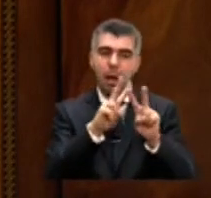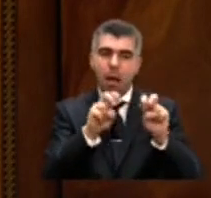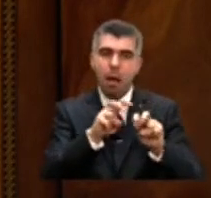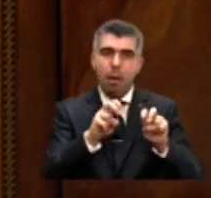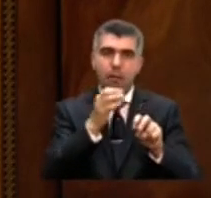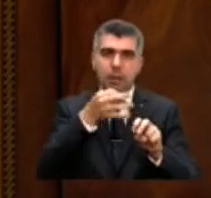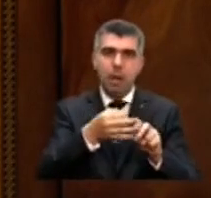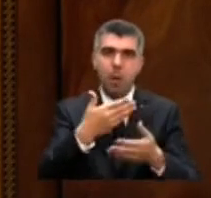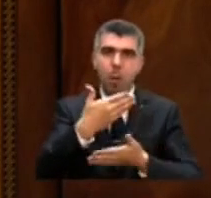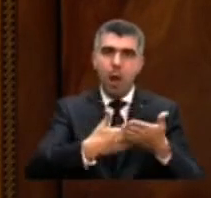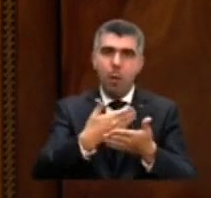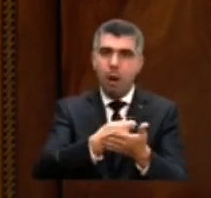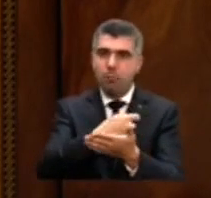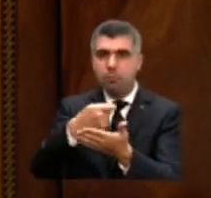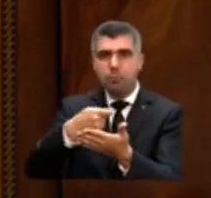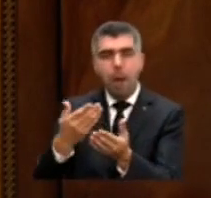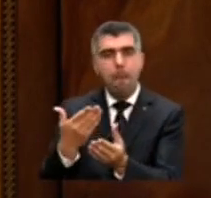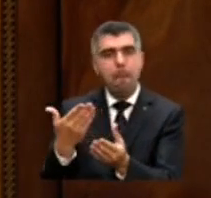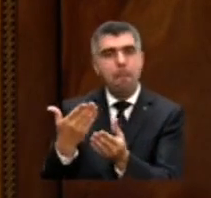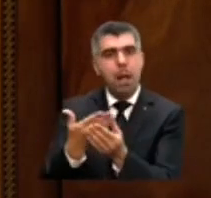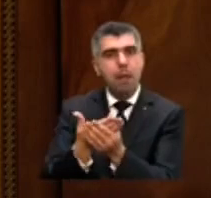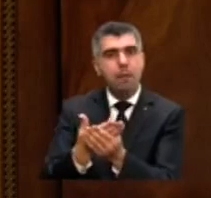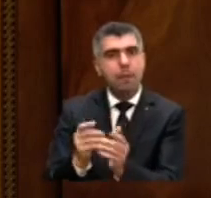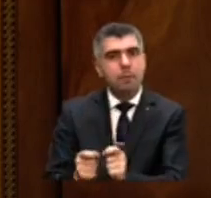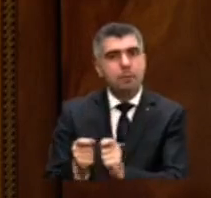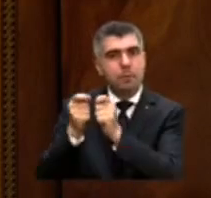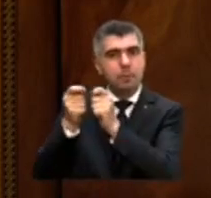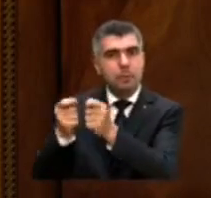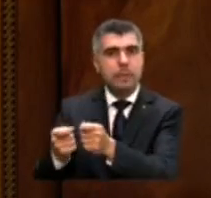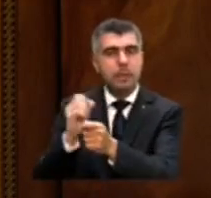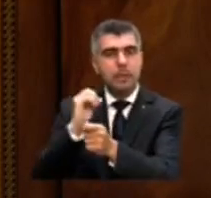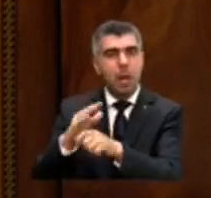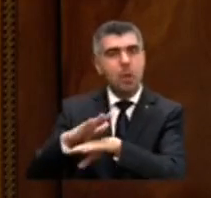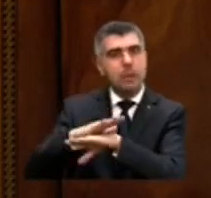للمعطيات والملفات المتعلقة بتنفيذ السياسات العمومية،